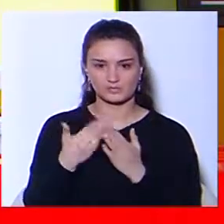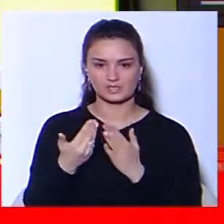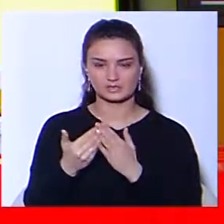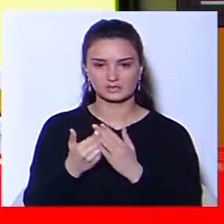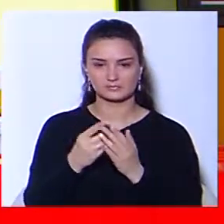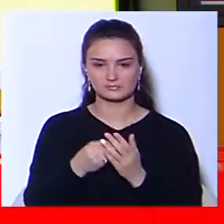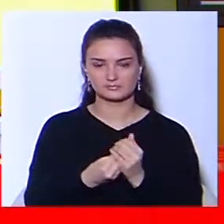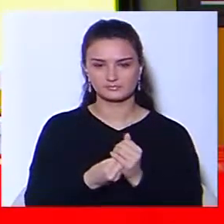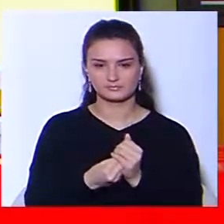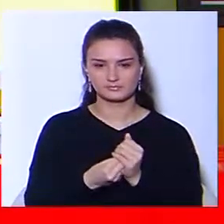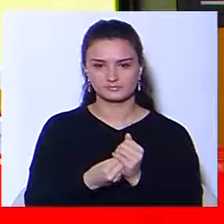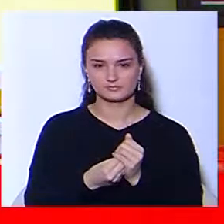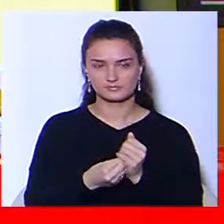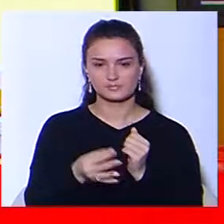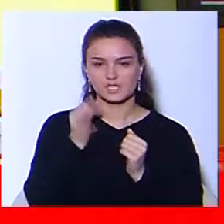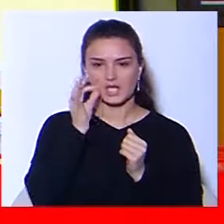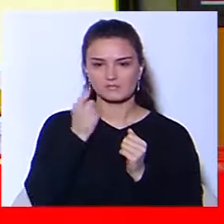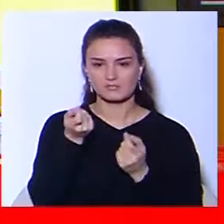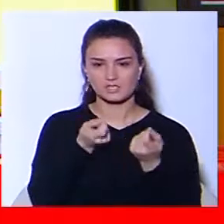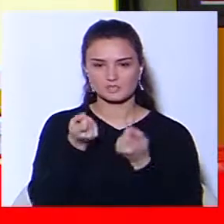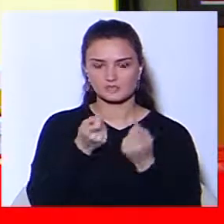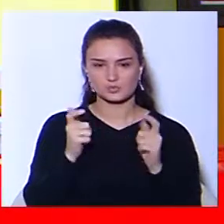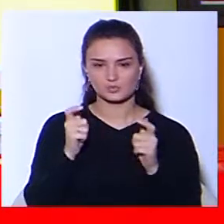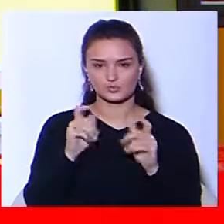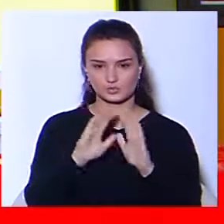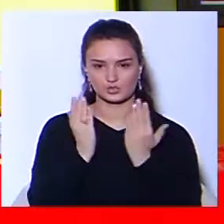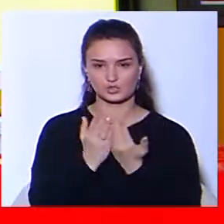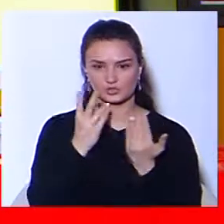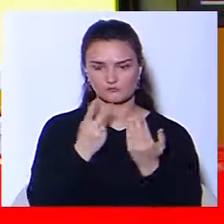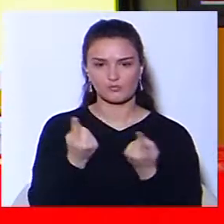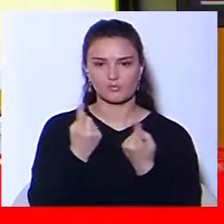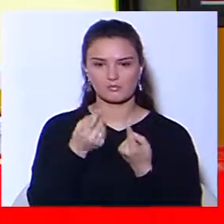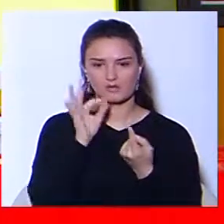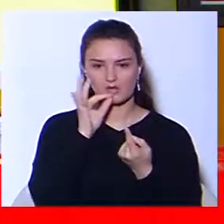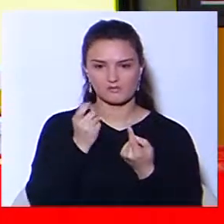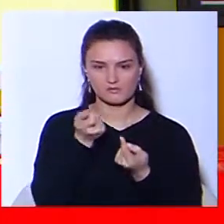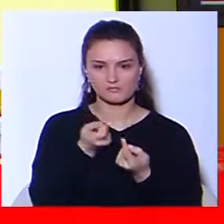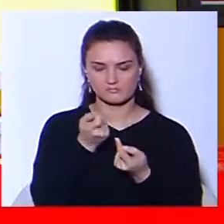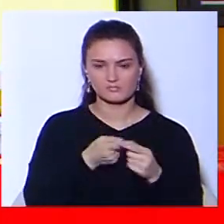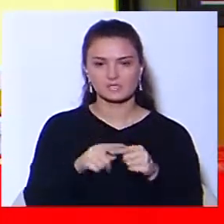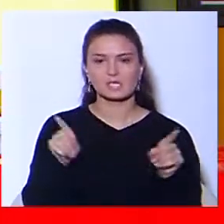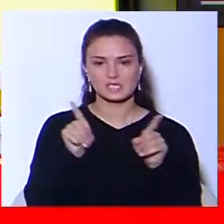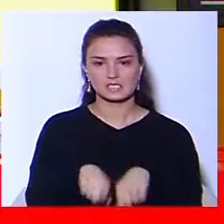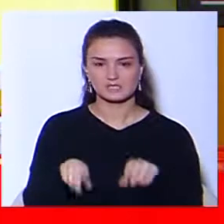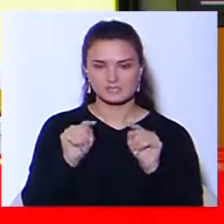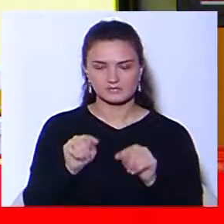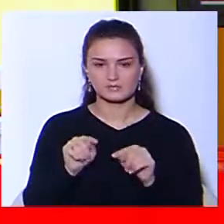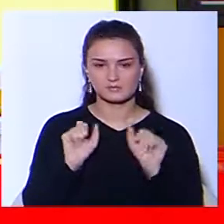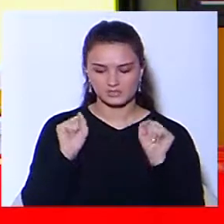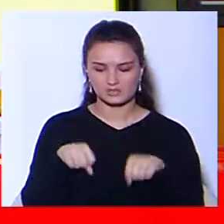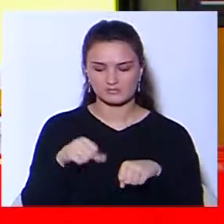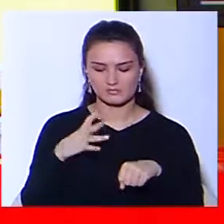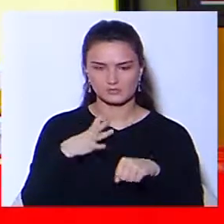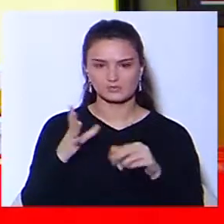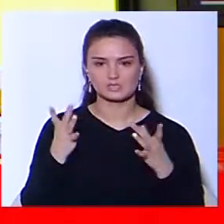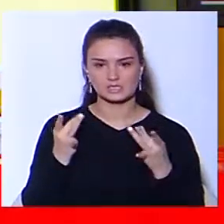მაგალითად ყავის მარცვლები, აქ მე ჭურჭელში მაქვს ჩვეულებრივი ყავის მარცვლები, რომელიც ასევე შეიძლება